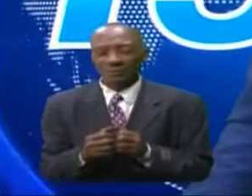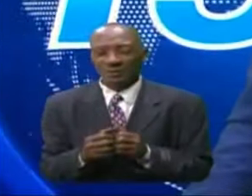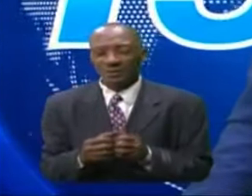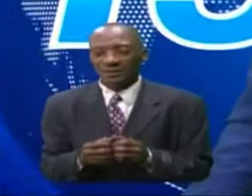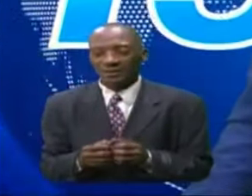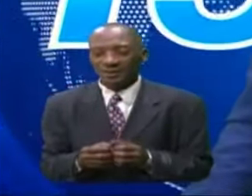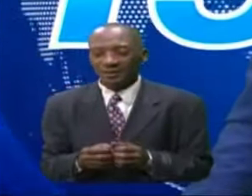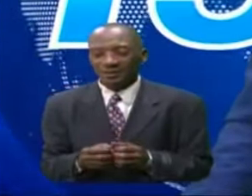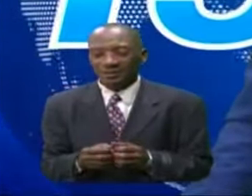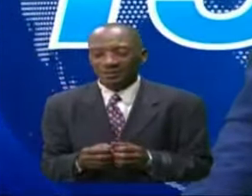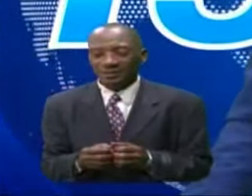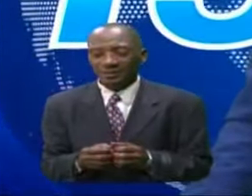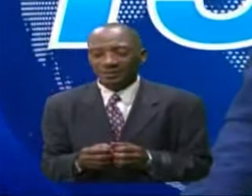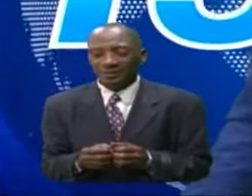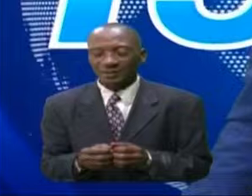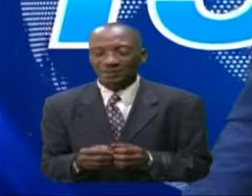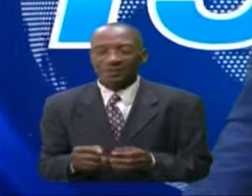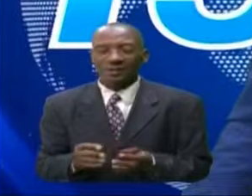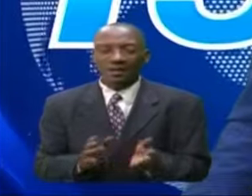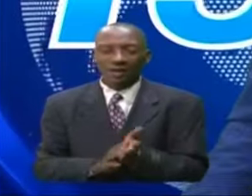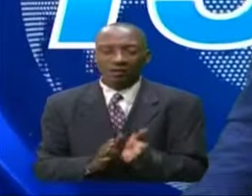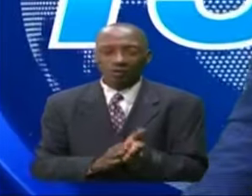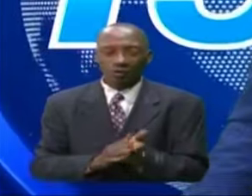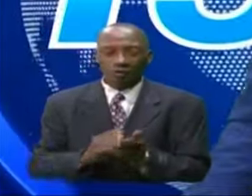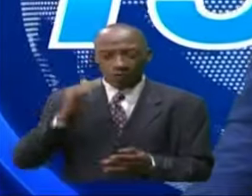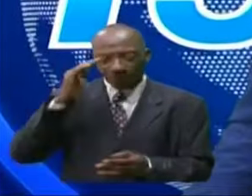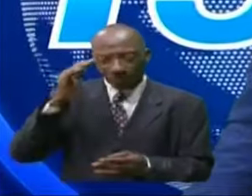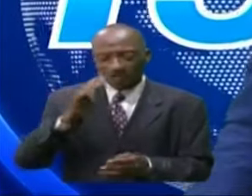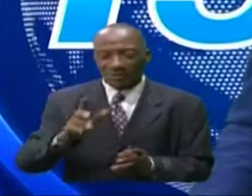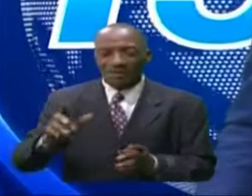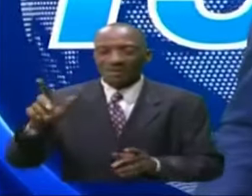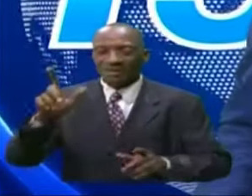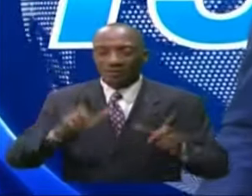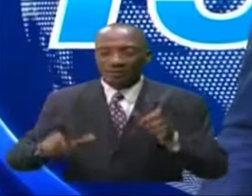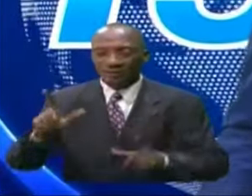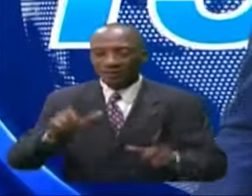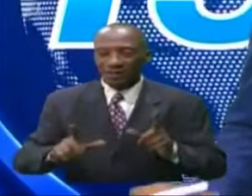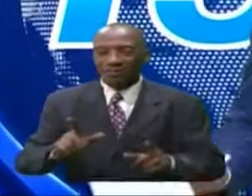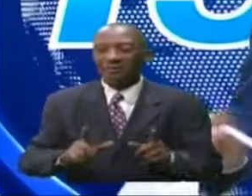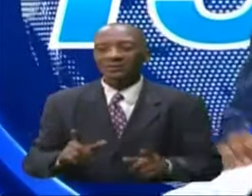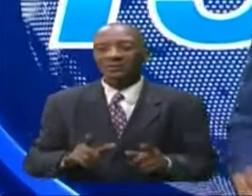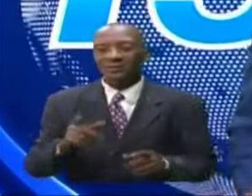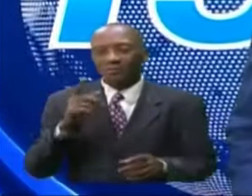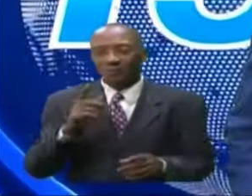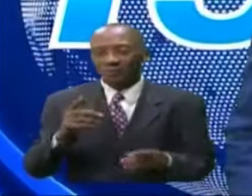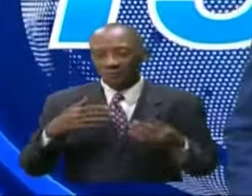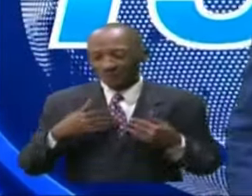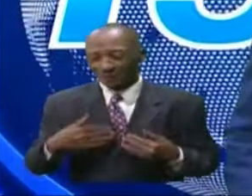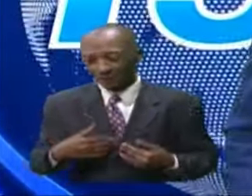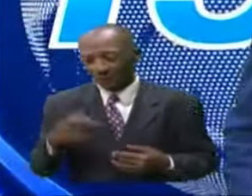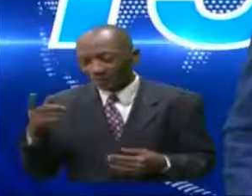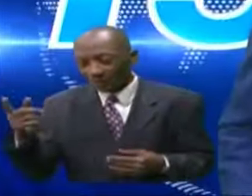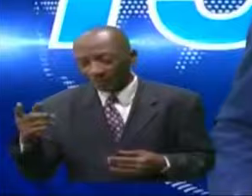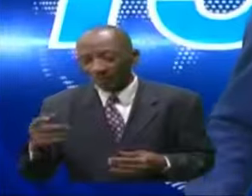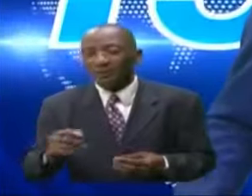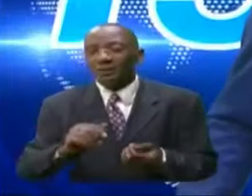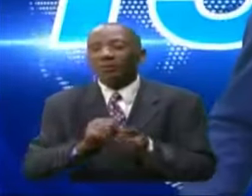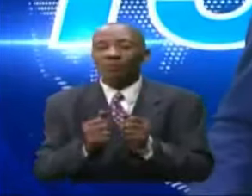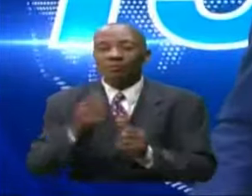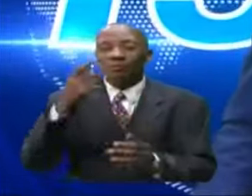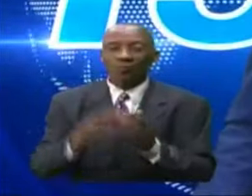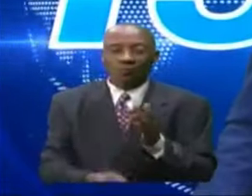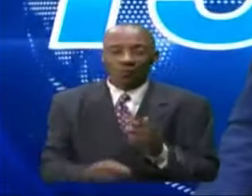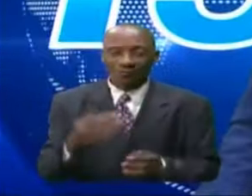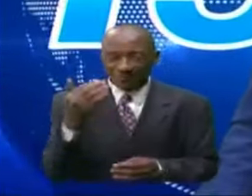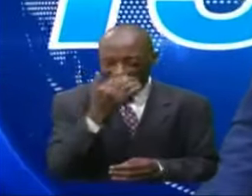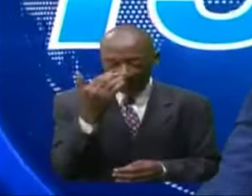l'Institut supérieur de sciences des santé et des développements de Kasangulu dans la province du Congo central. Plus de précisions de ce reportage de